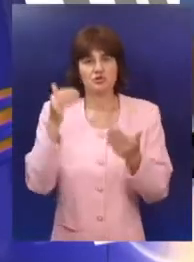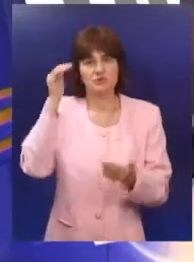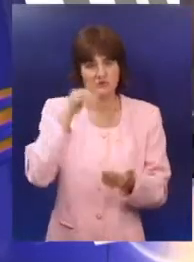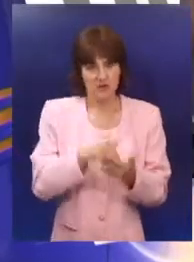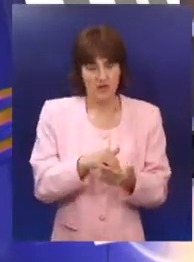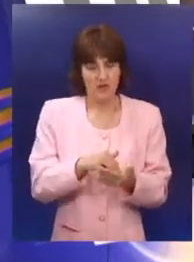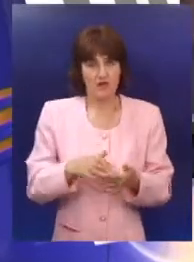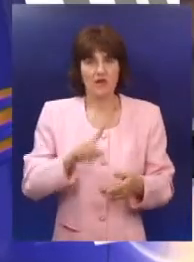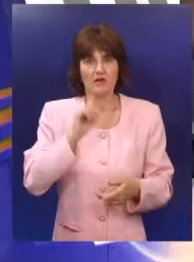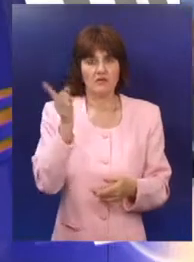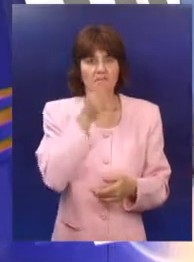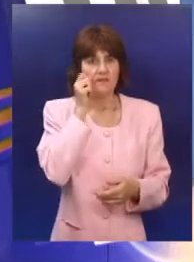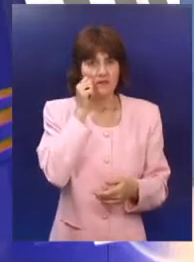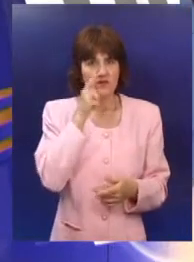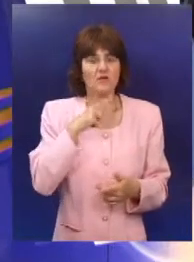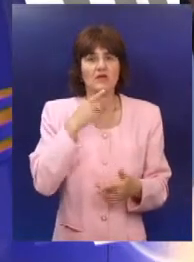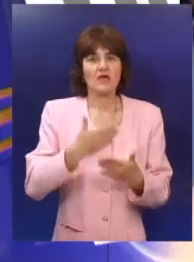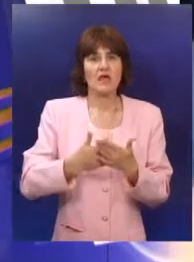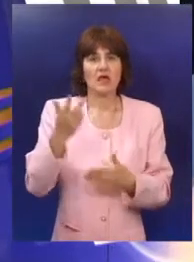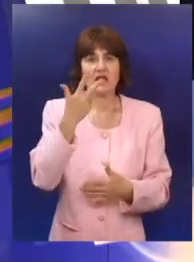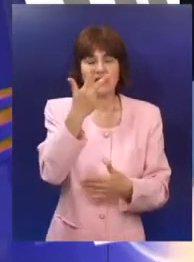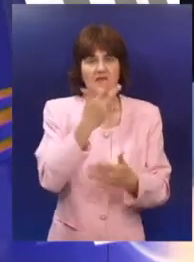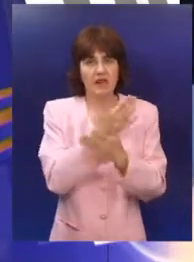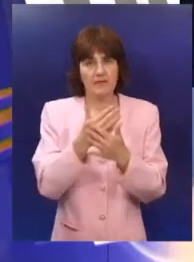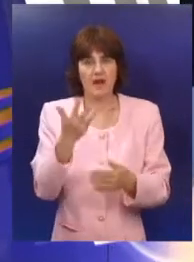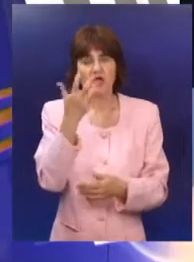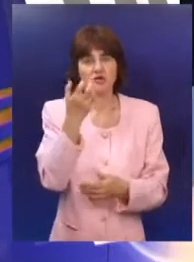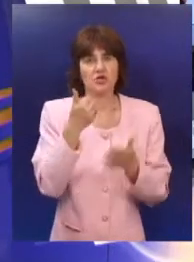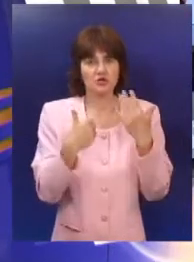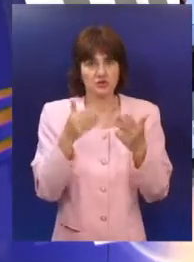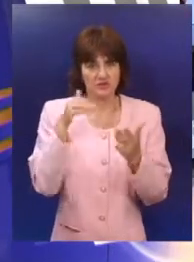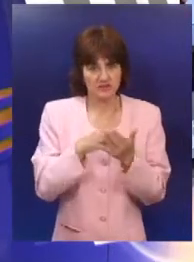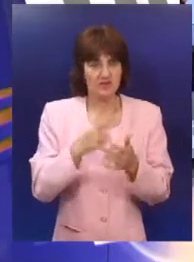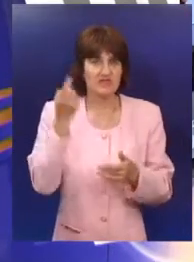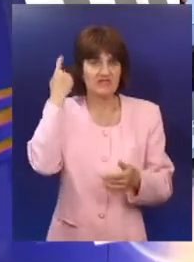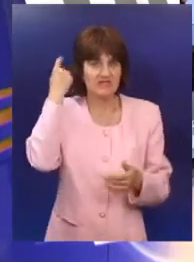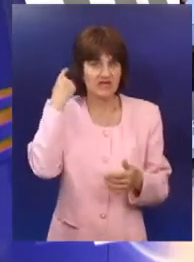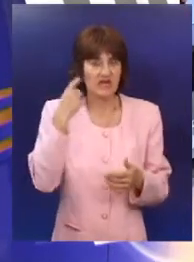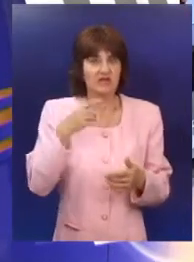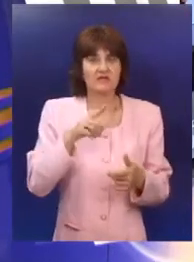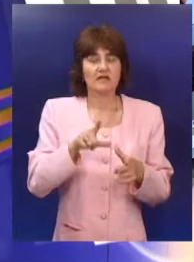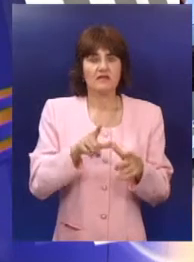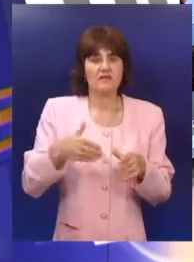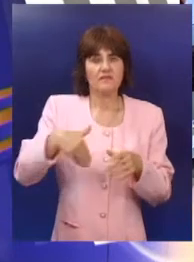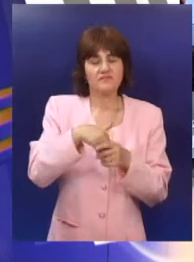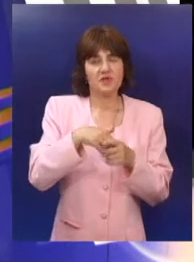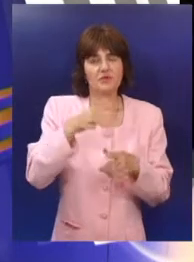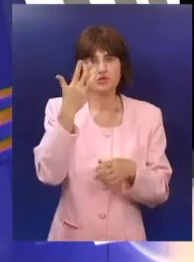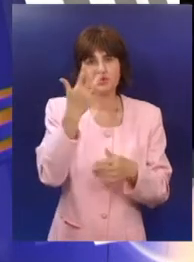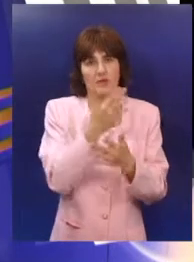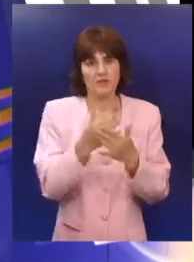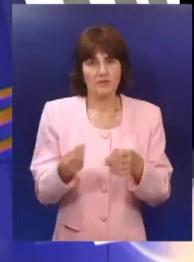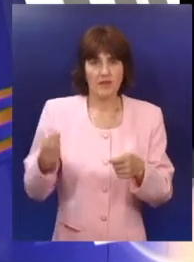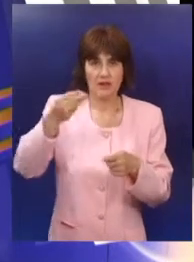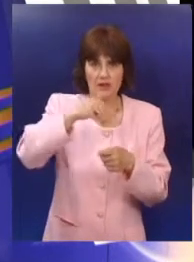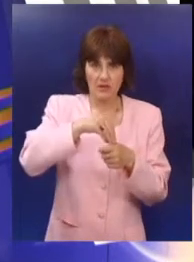dinara, od čega je grad obezbedio 3 miliona 460 hiljada dinara iz budžeta, a pokrajinski sekretarijat za zapošljavanje 4